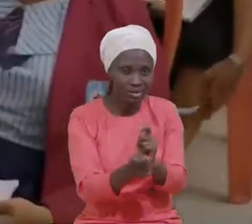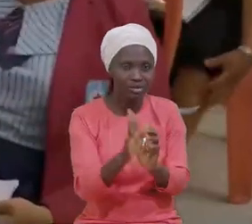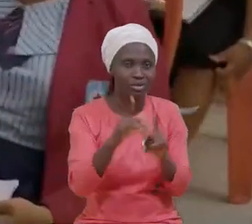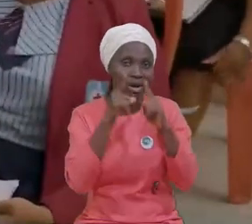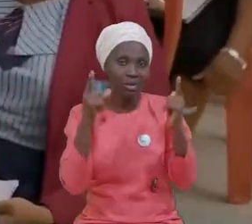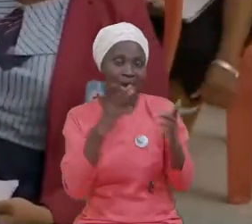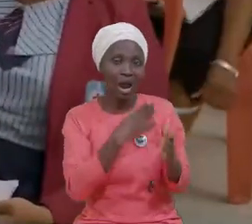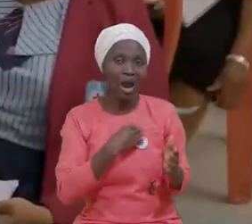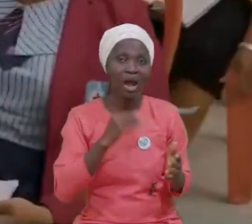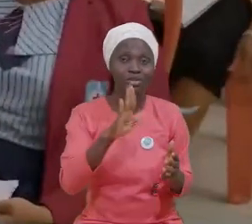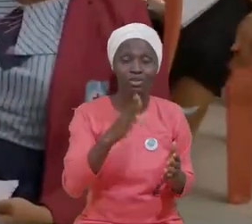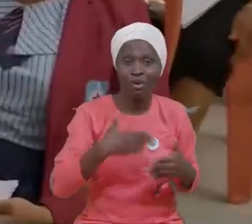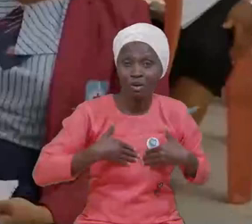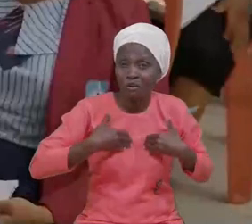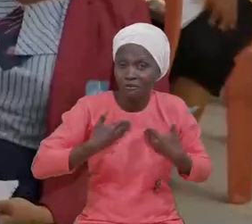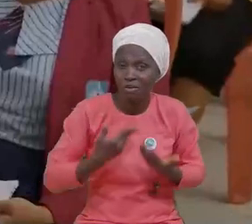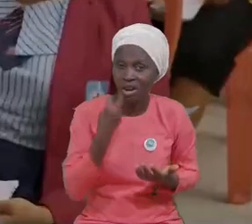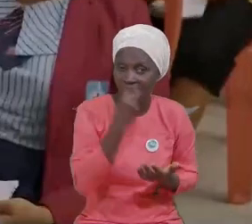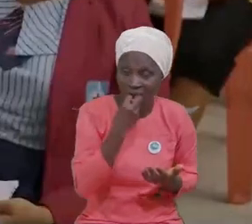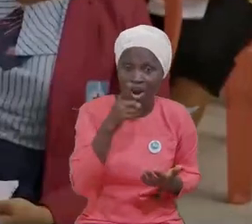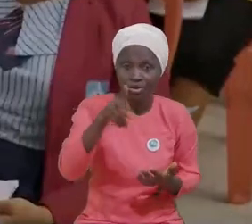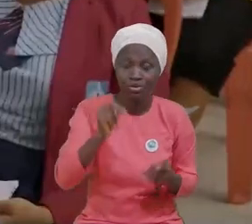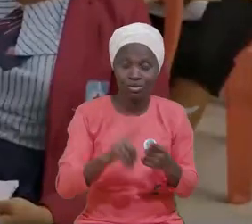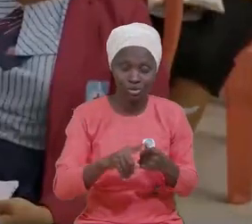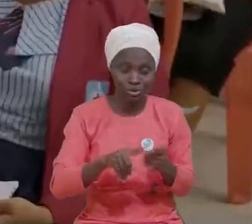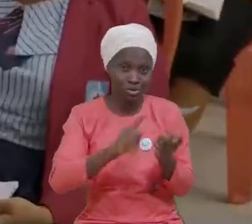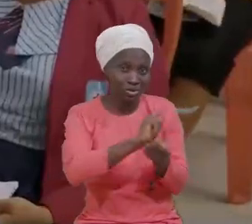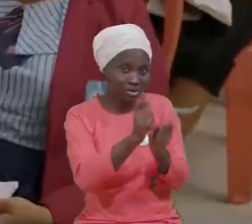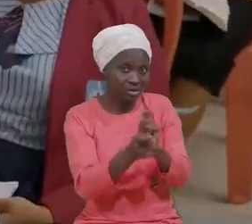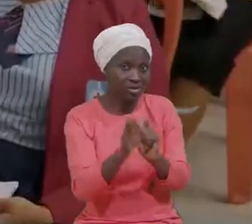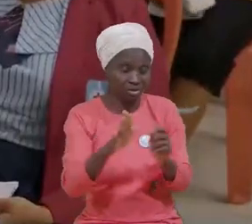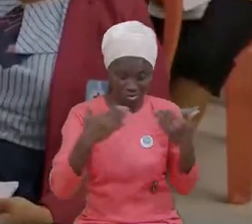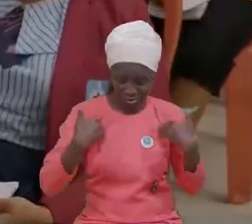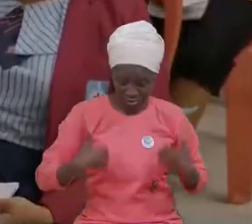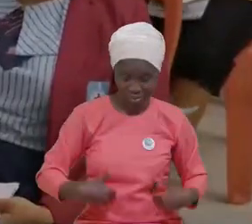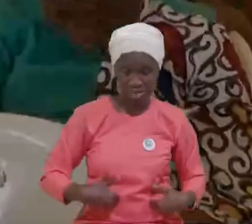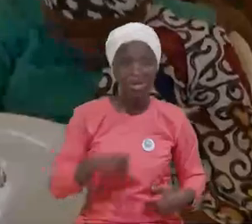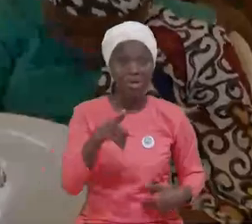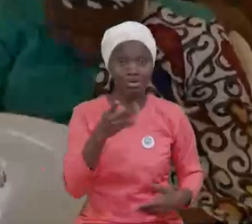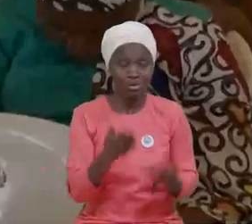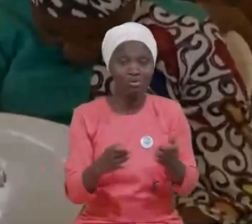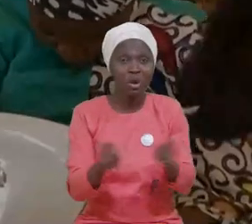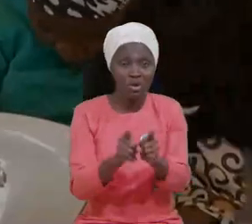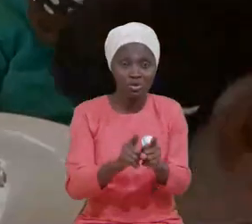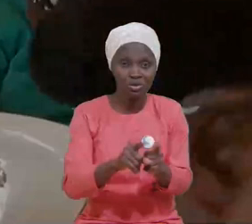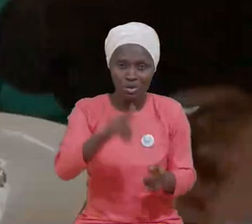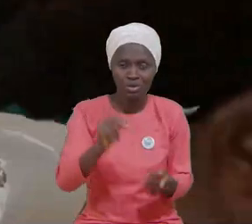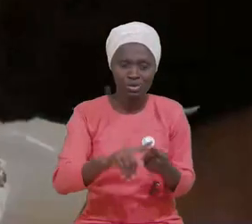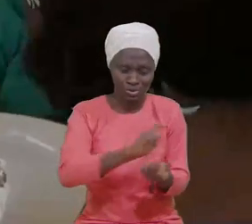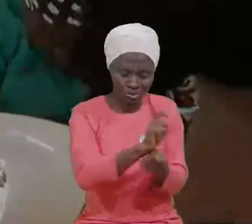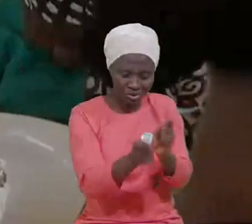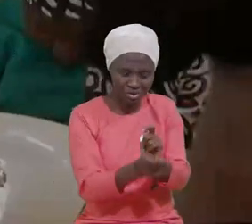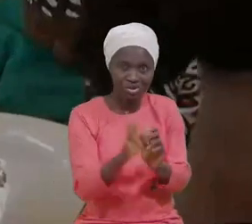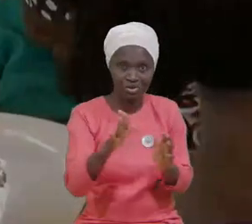Tu dois changer ta confession. Tu dois changer. Tu dois même changer ton habillement. Je ne parle